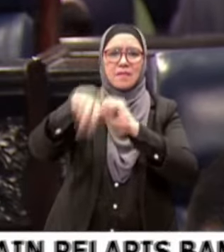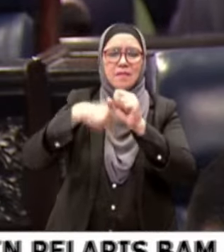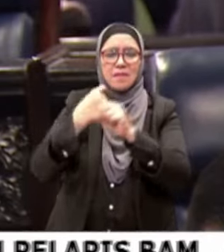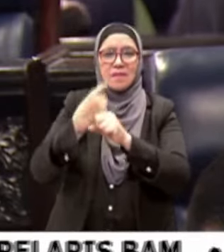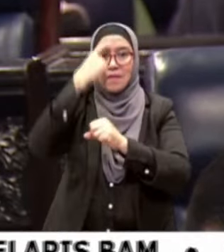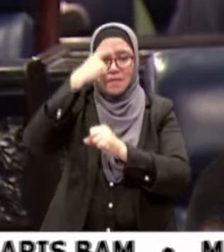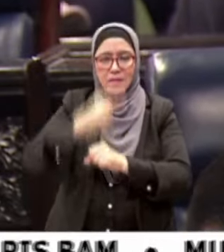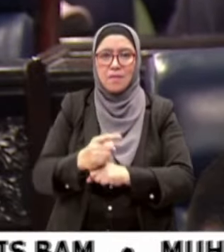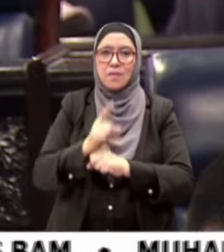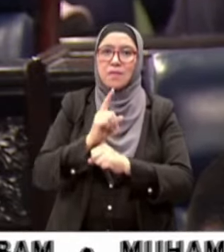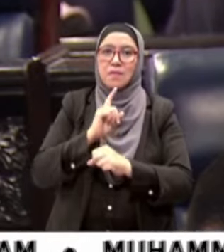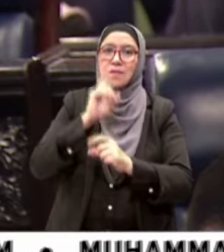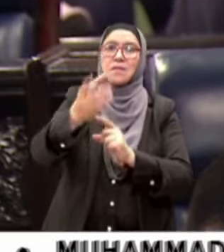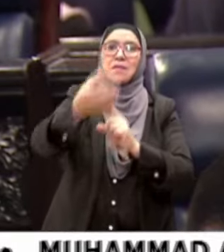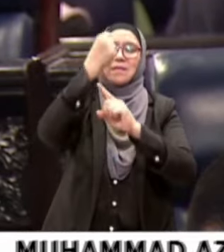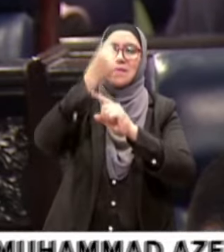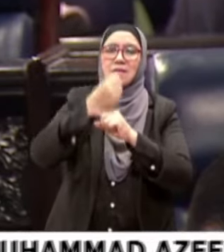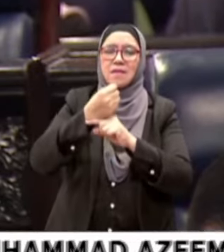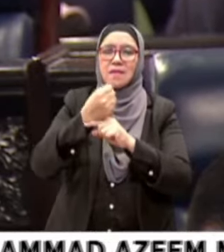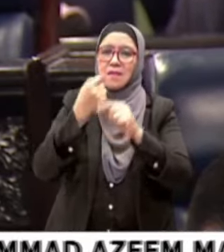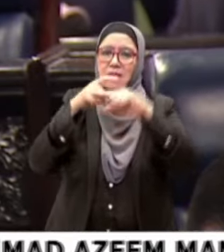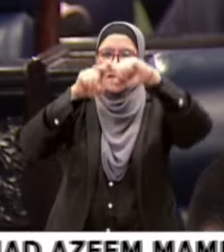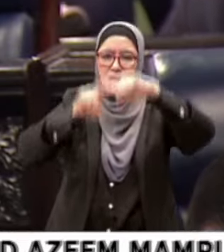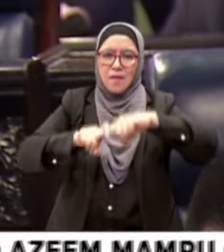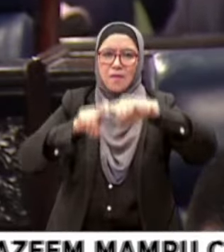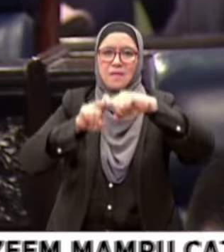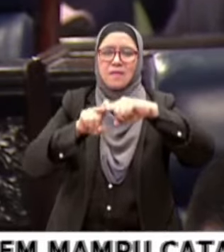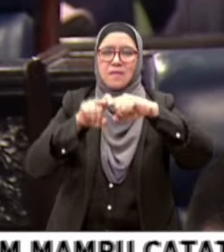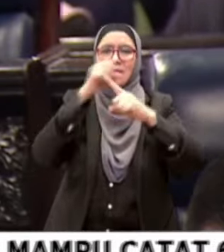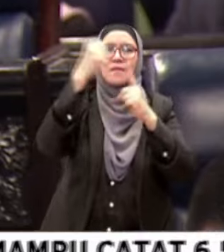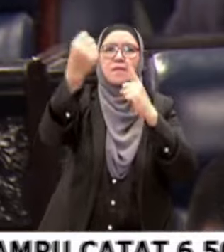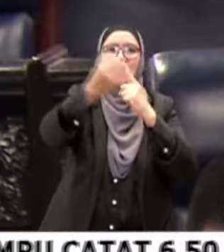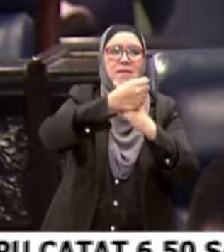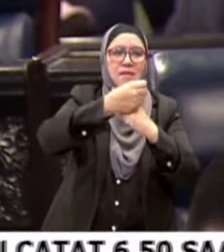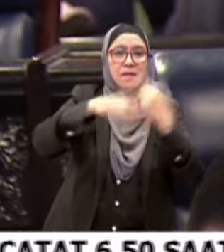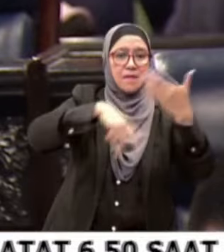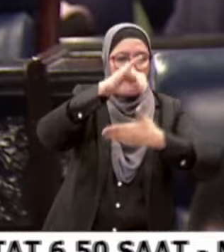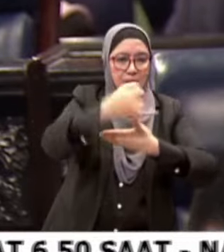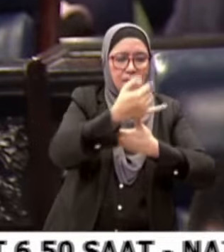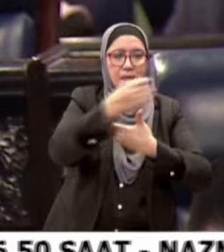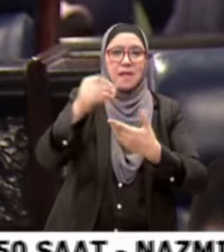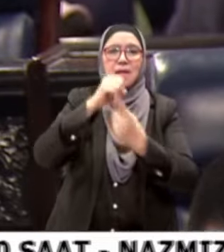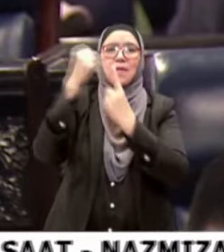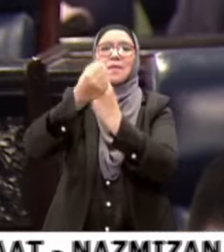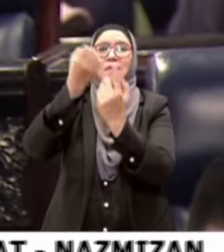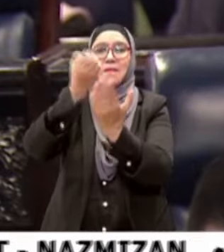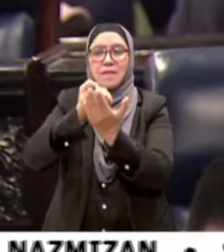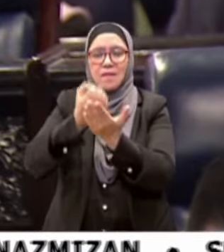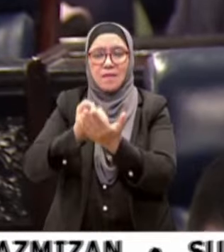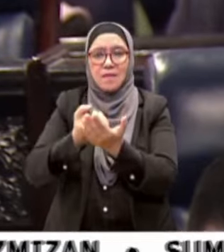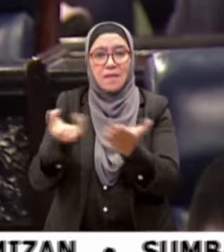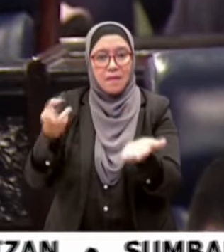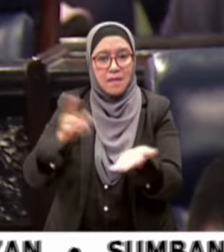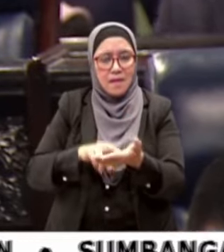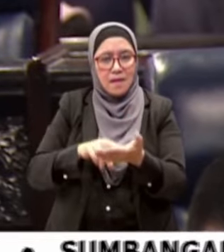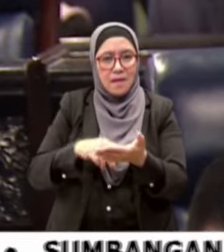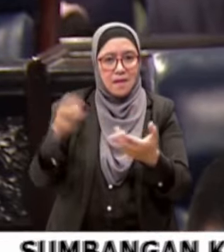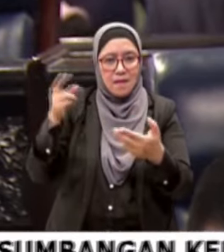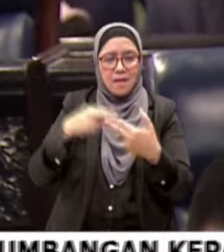direalisasikan bergantung kepada skala Project dan keadaan ekonomi semester yang